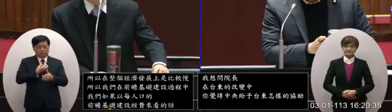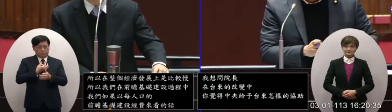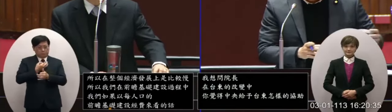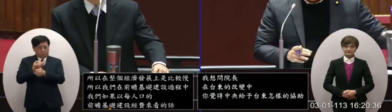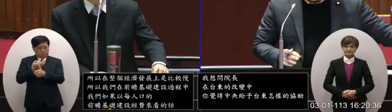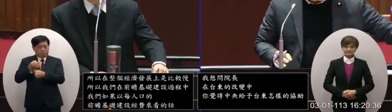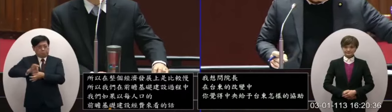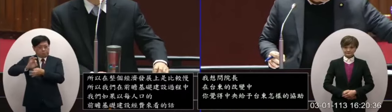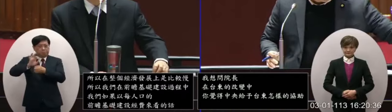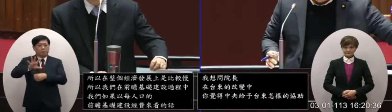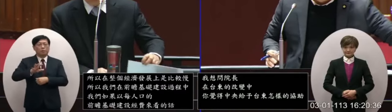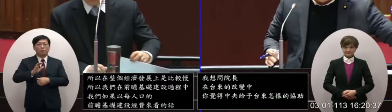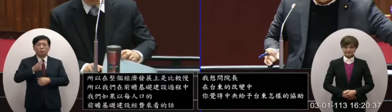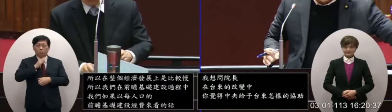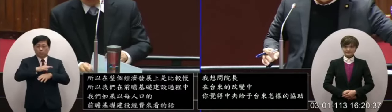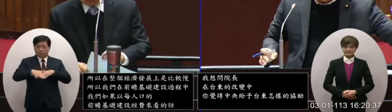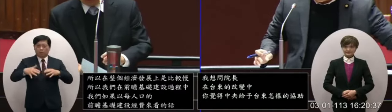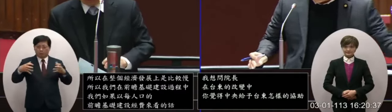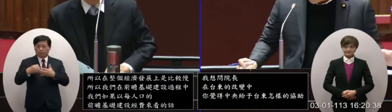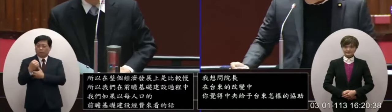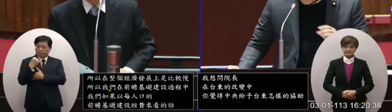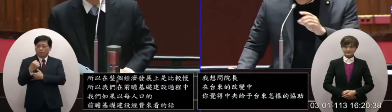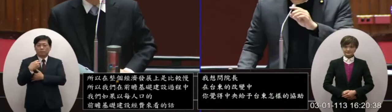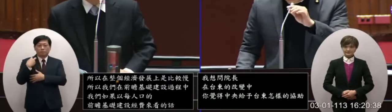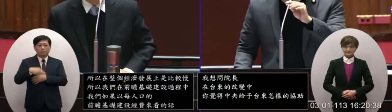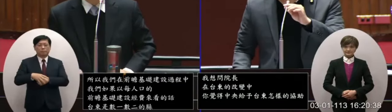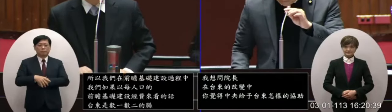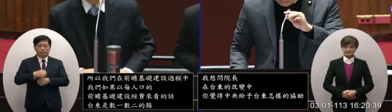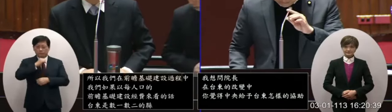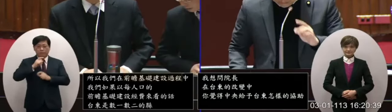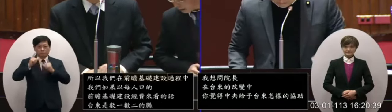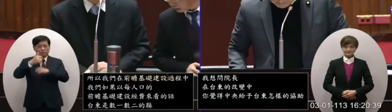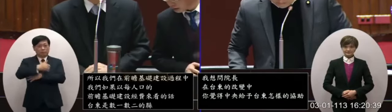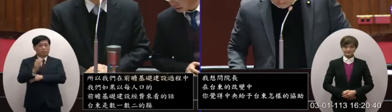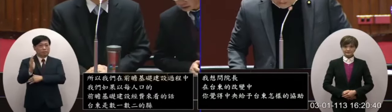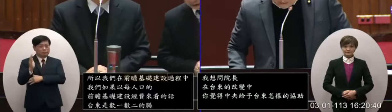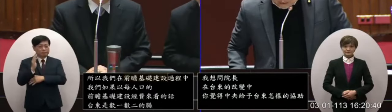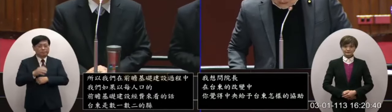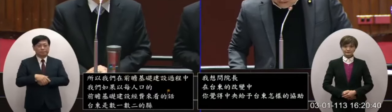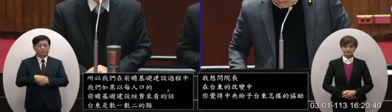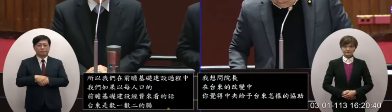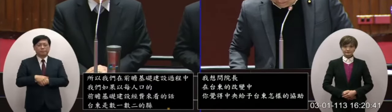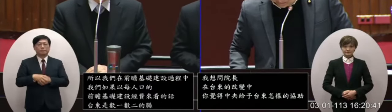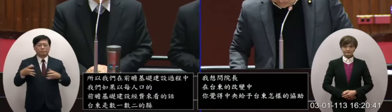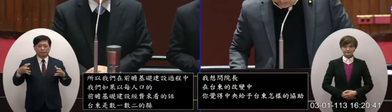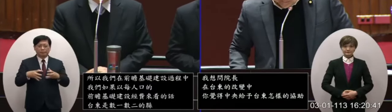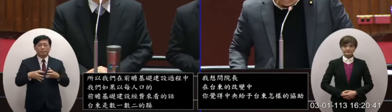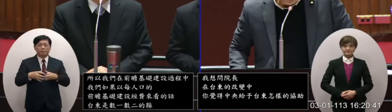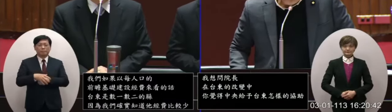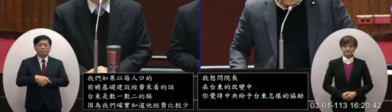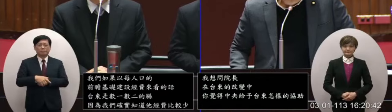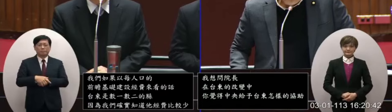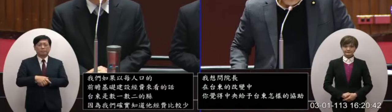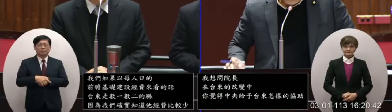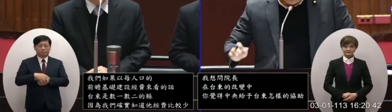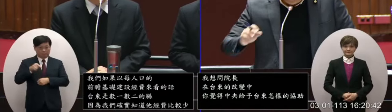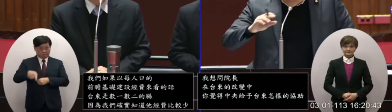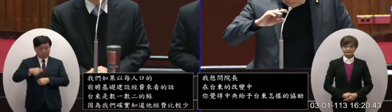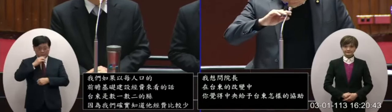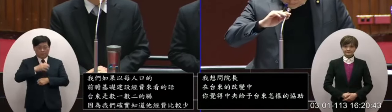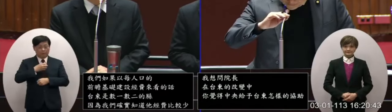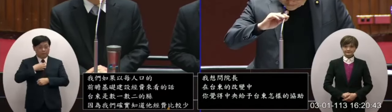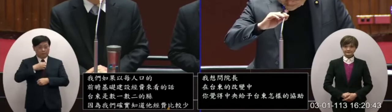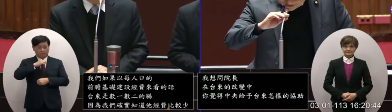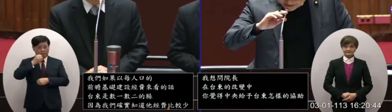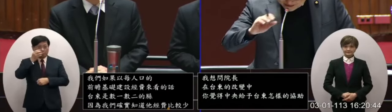多的资源。当然我们会一起努力跟台东县政府一起，然后呢把这个发动基